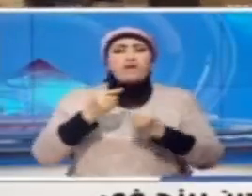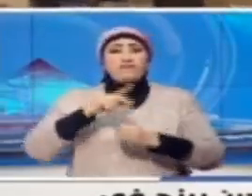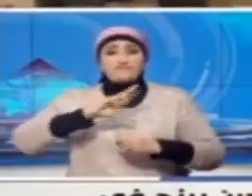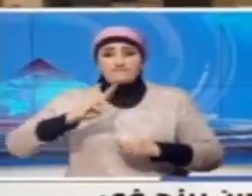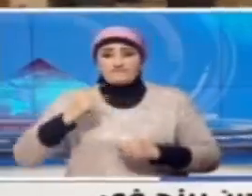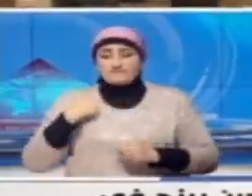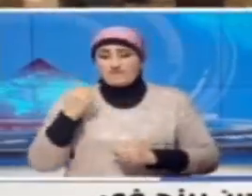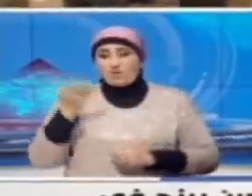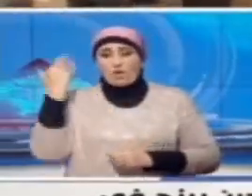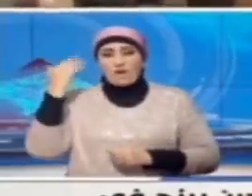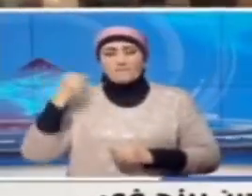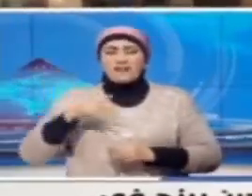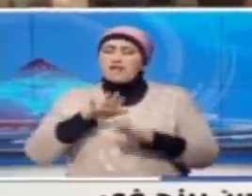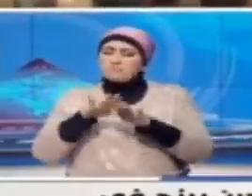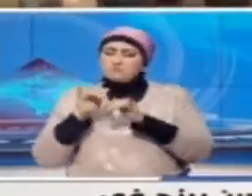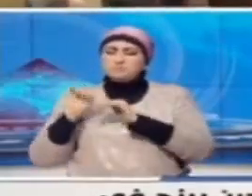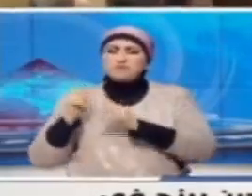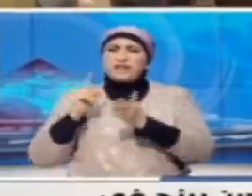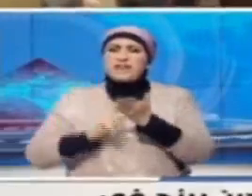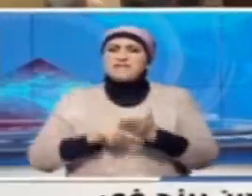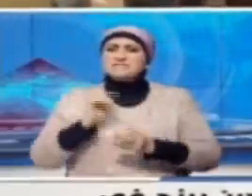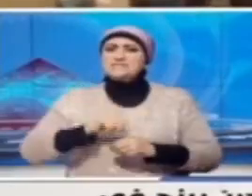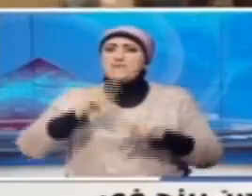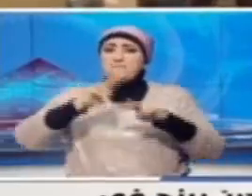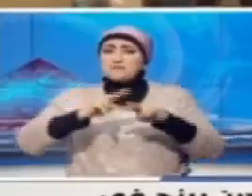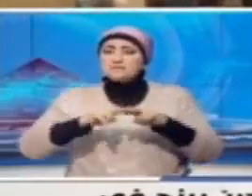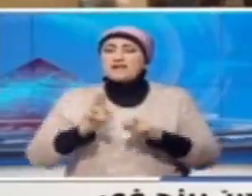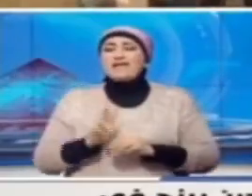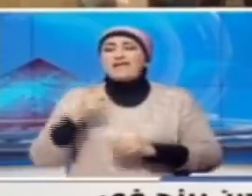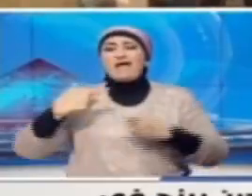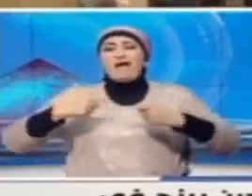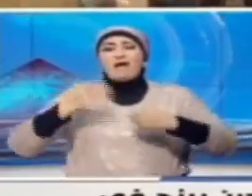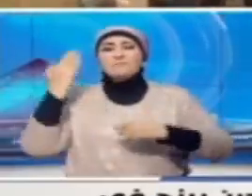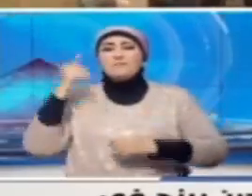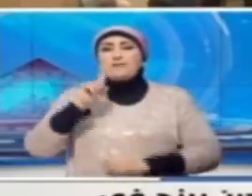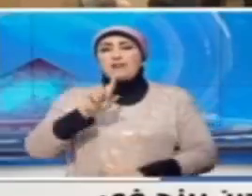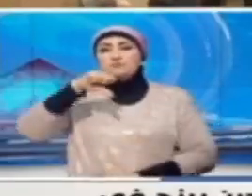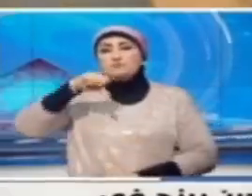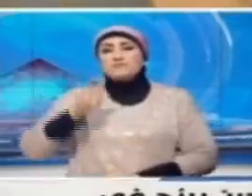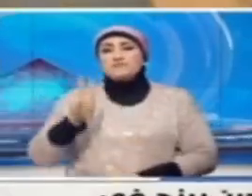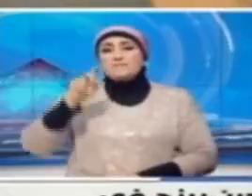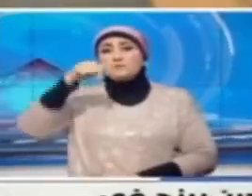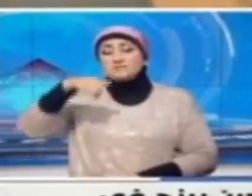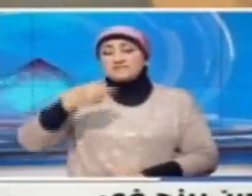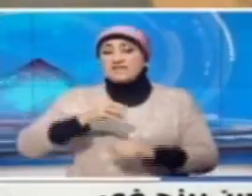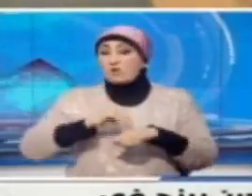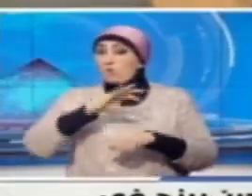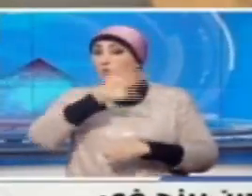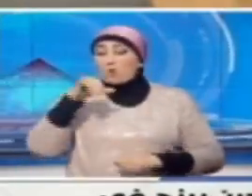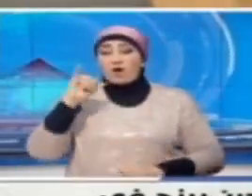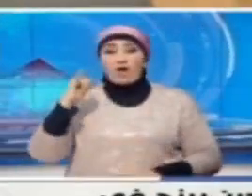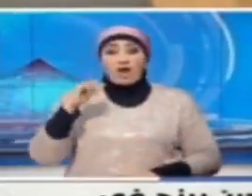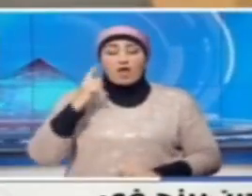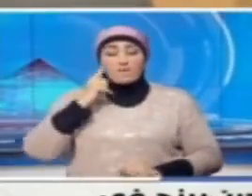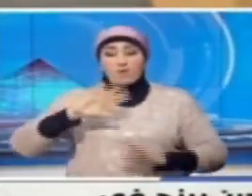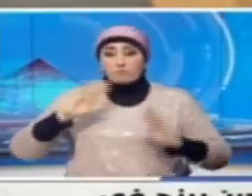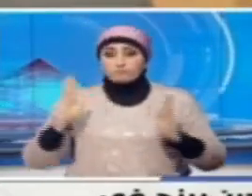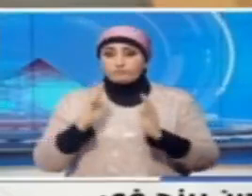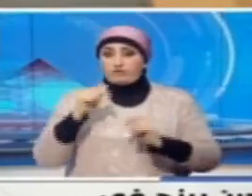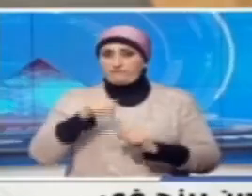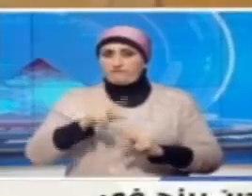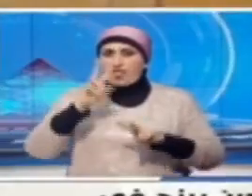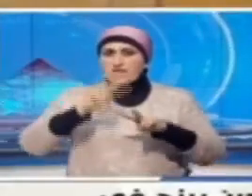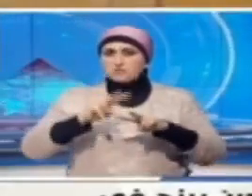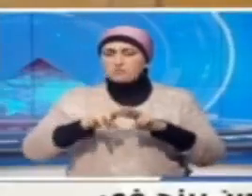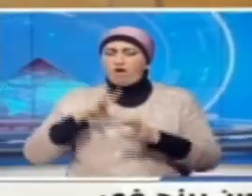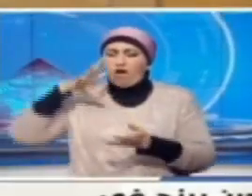حدود 67. ما زالت مصر الحقيقه راس حربه يعني الدول العربيه في مواجهه العدوان الاسرائيلي وفي